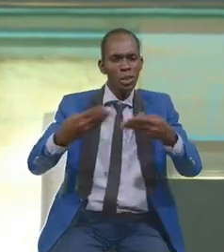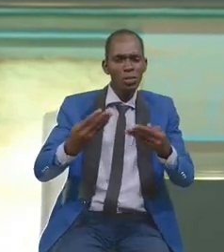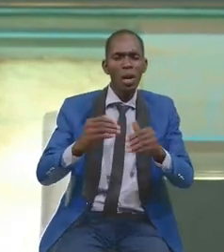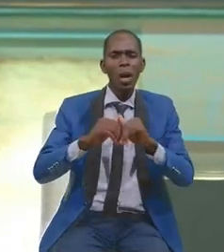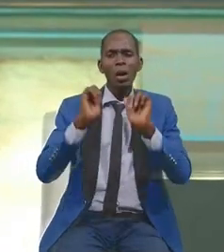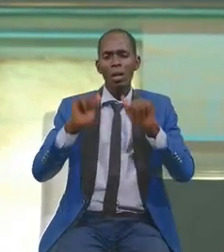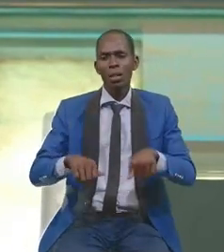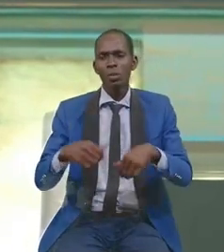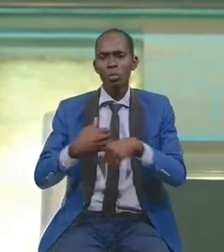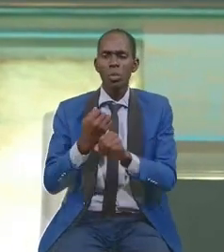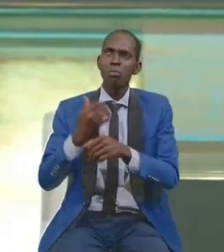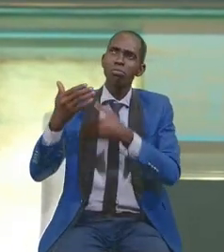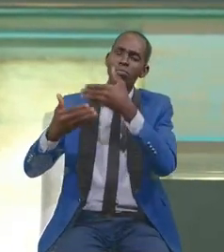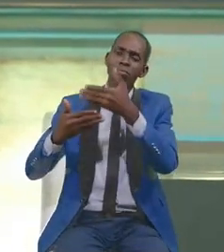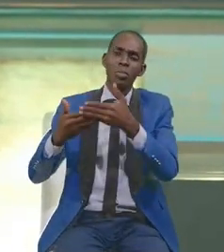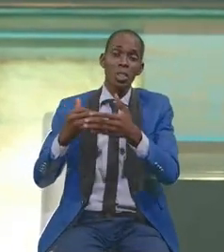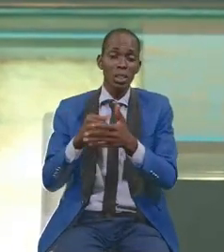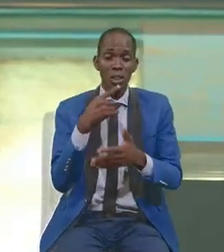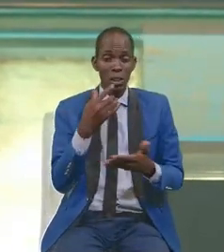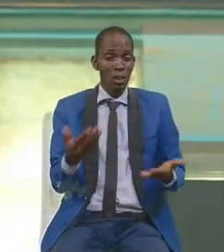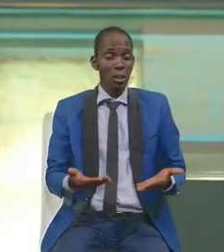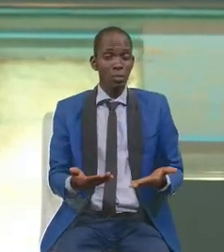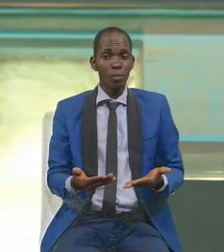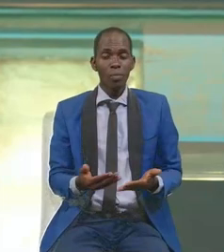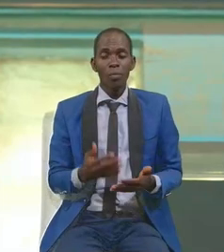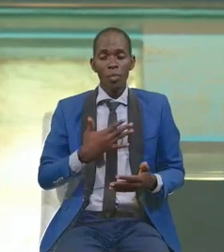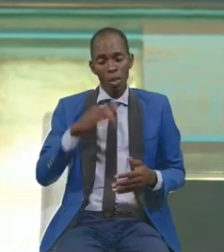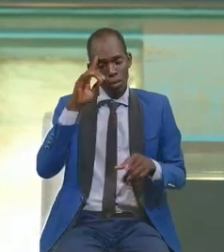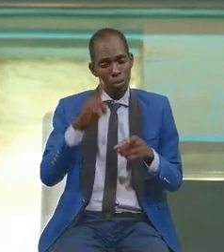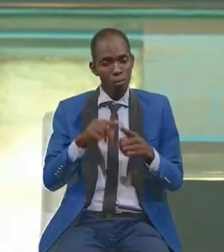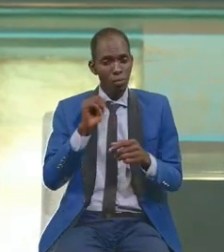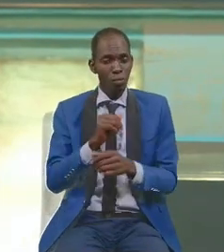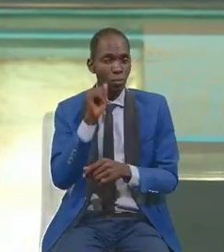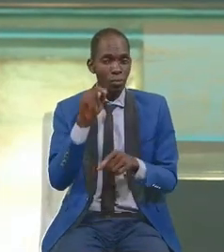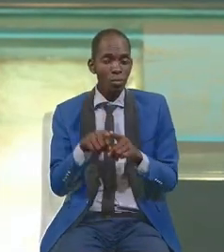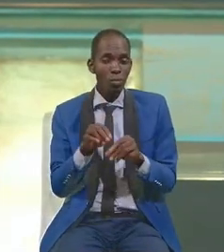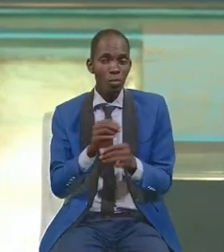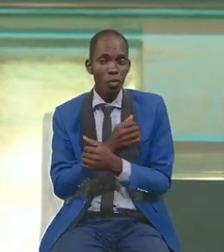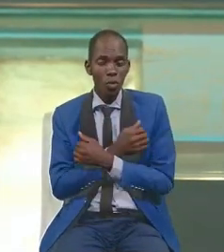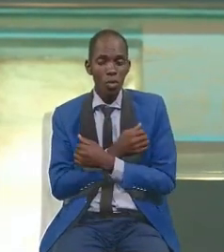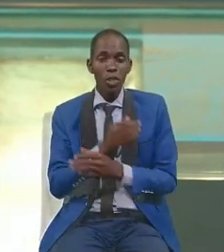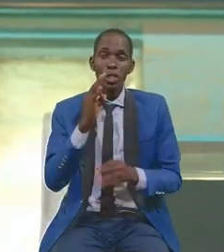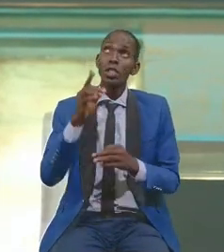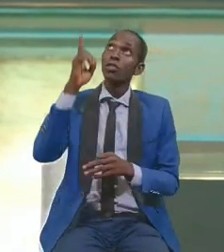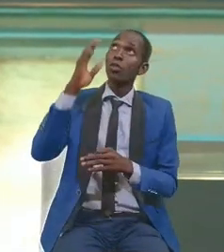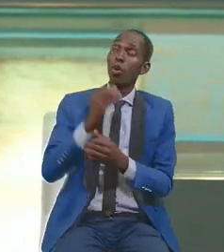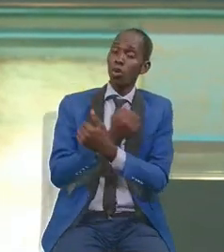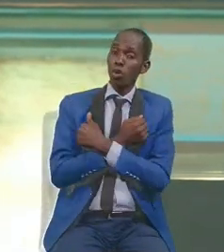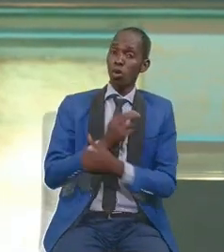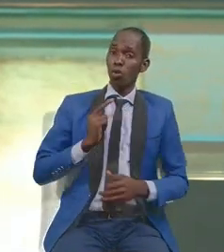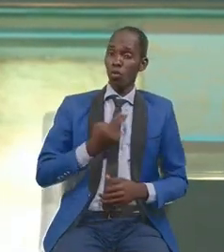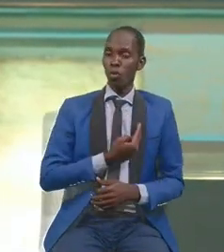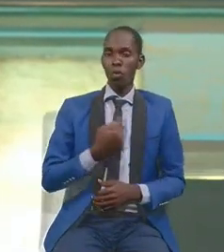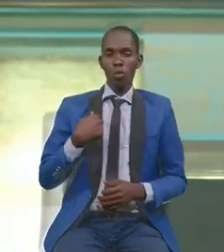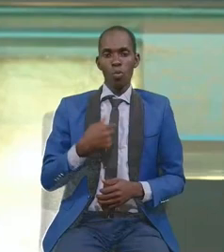dans les dons? Et si Dieu nous aime, nous devons aimer les